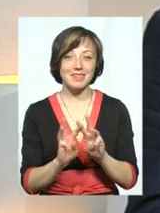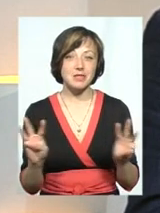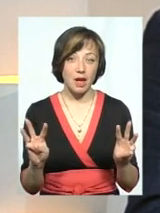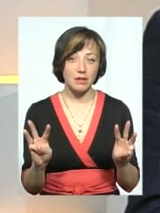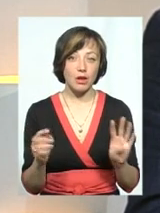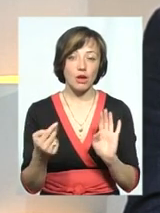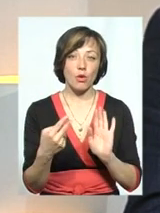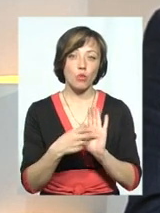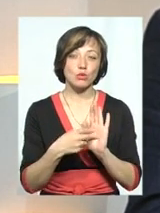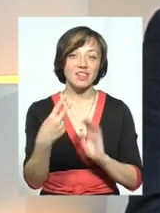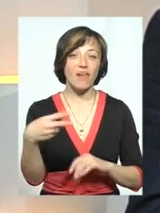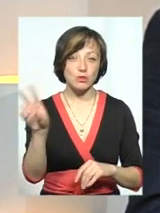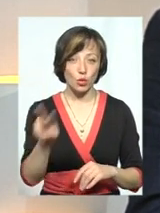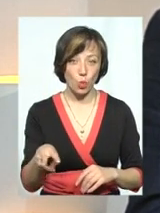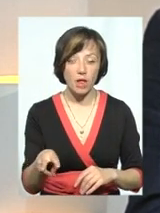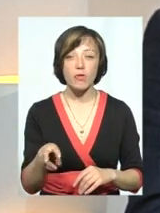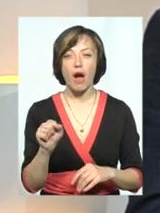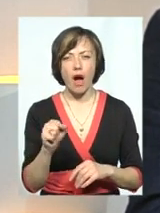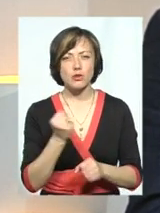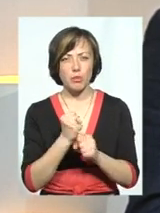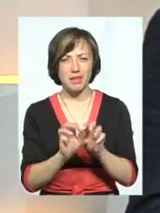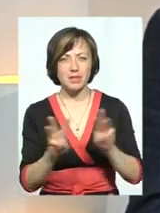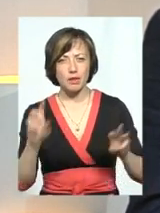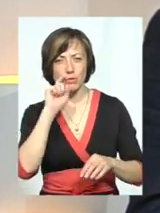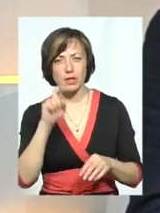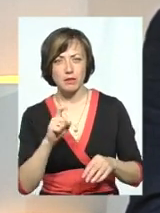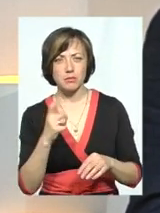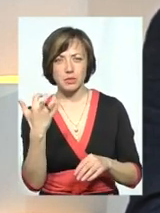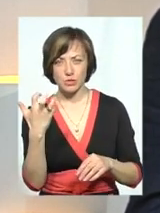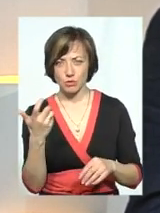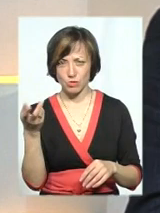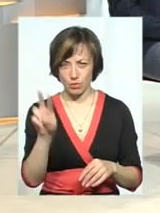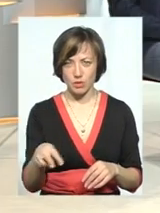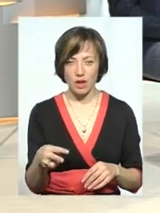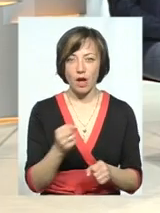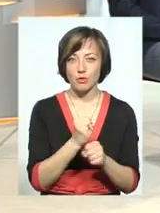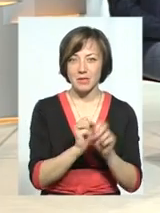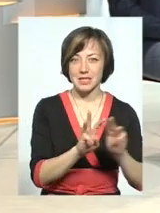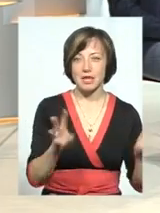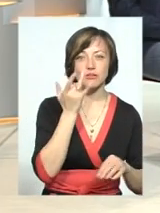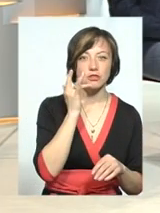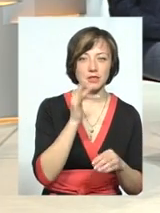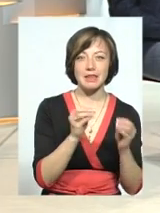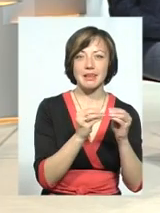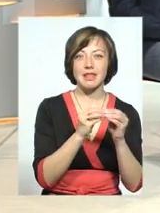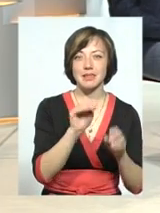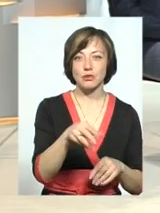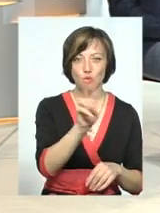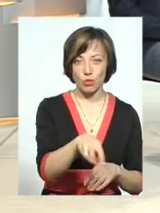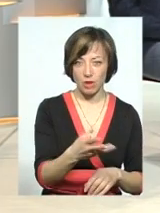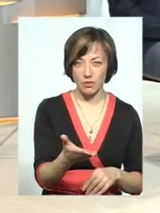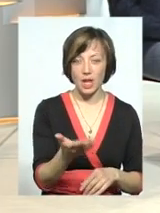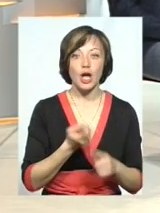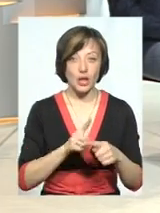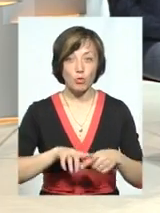коштує $20. Але зробити сайт в Україні коштує від $500. А зробити сайт в США коштує $10,000. І